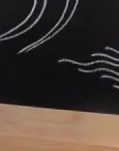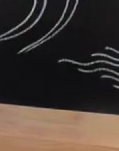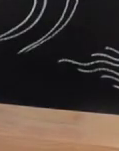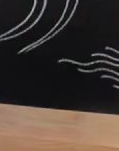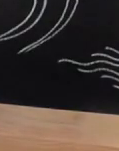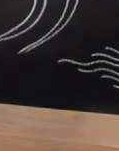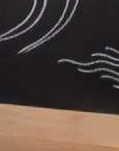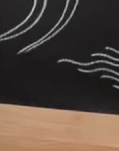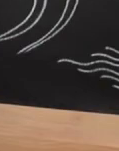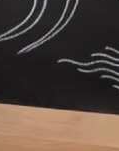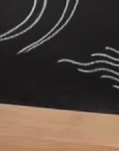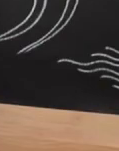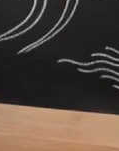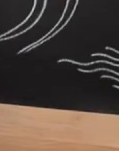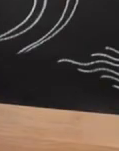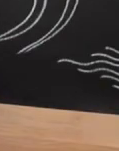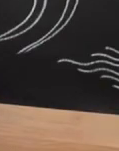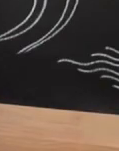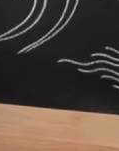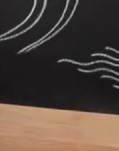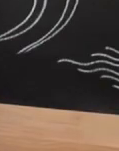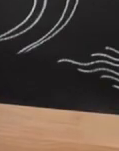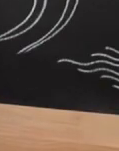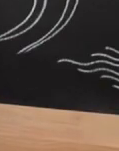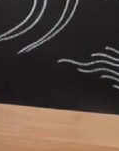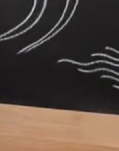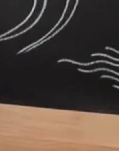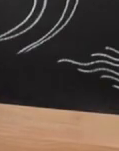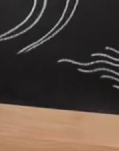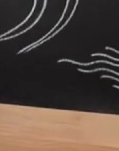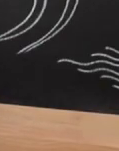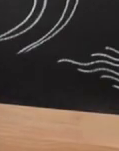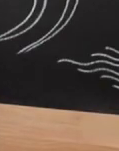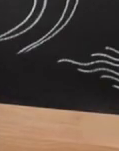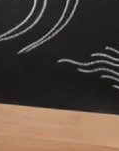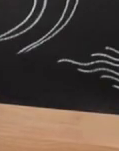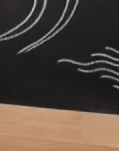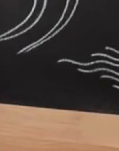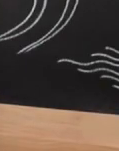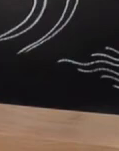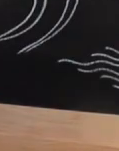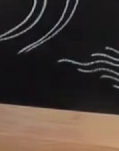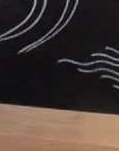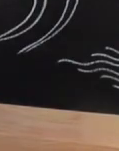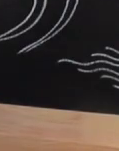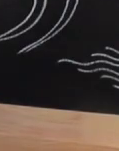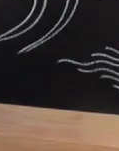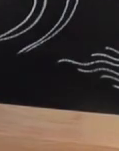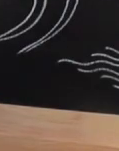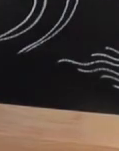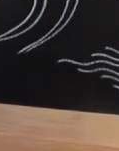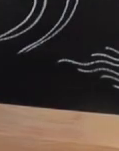mandiri yang anggun dalam moral Unggul dalam intelektual Insya Allah